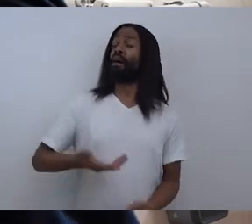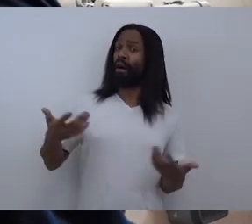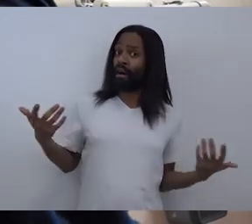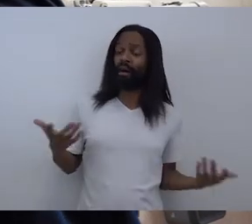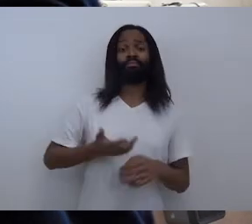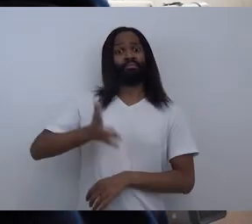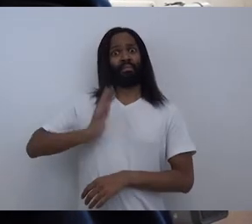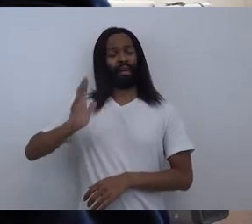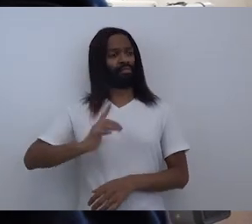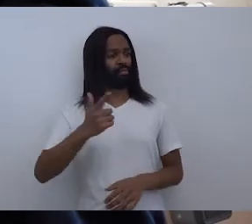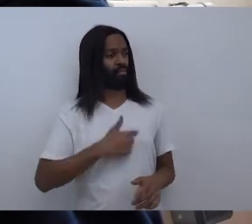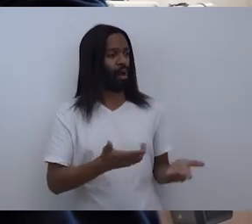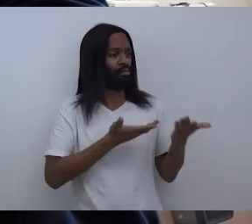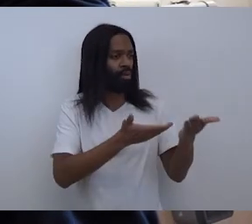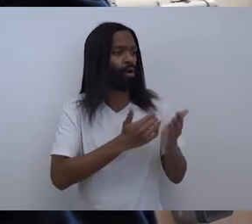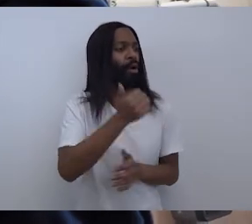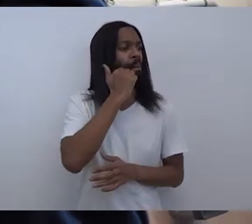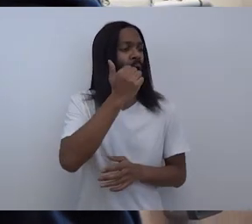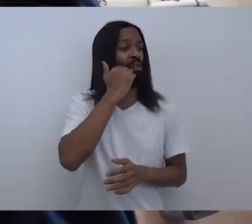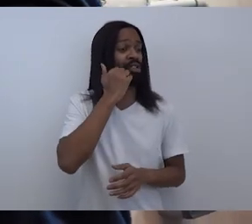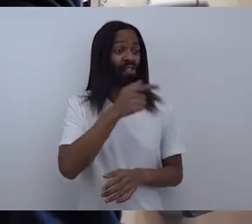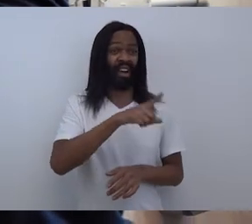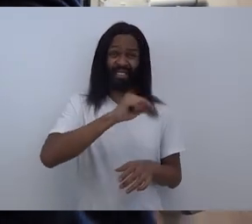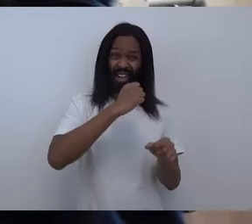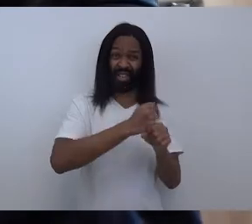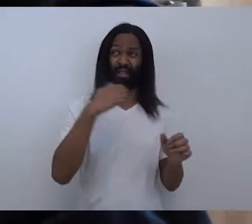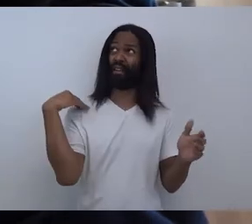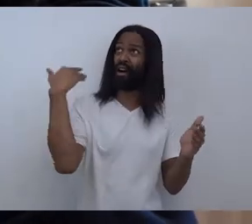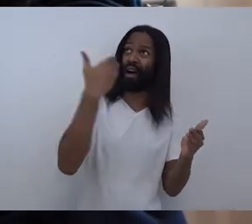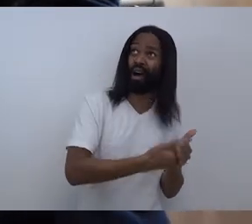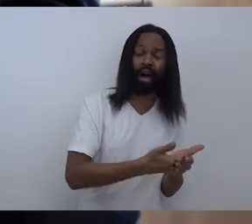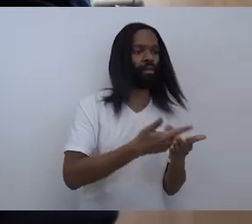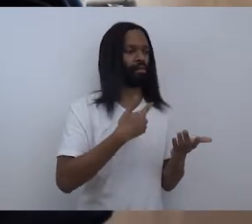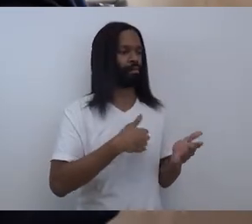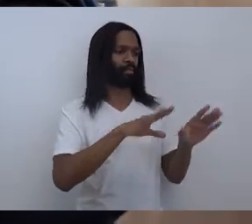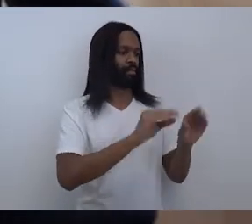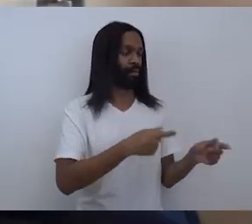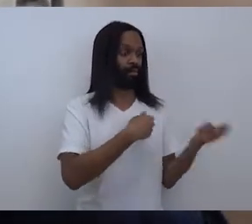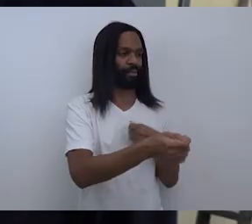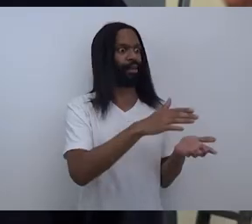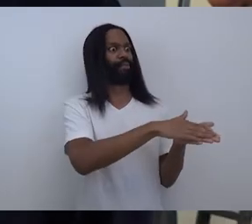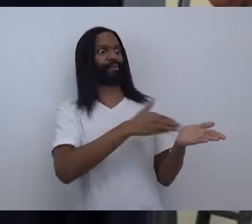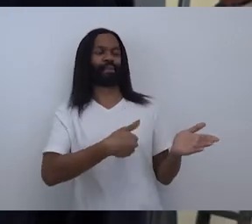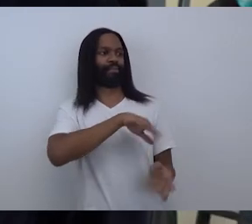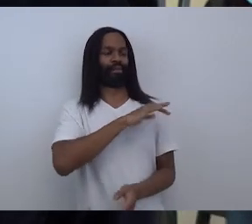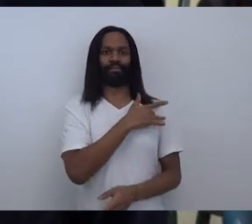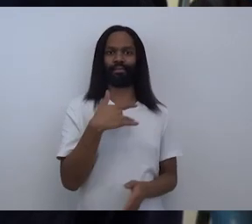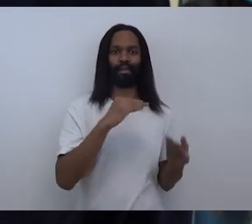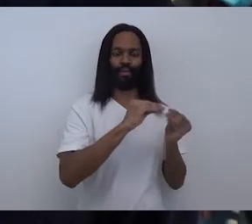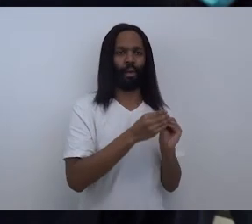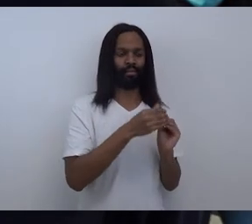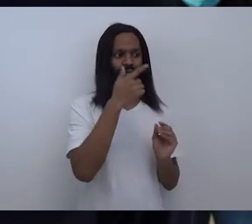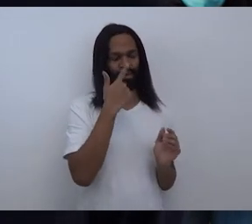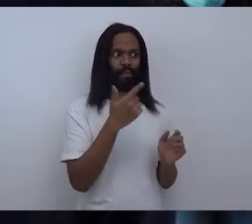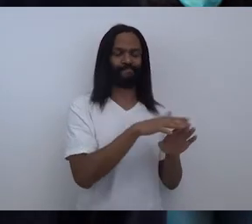J'ai fait cette formation suite à un licenciement pour inaptitude au poste de boulanger-pâtissier que j'ai exercé pendant 20 ans. Du coup, il fallait